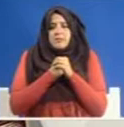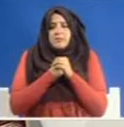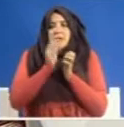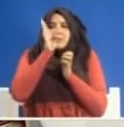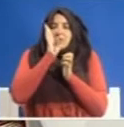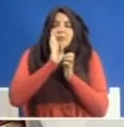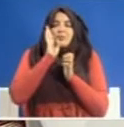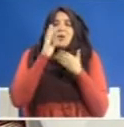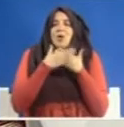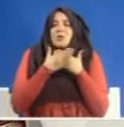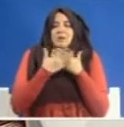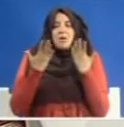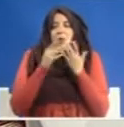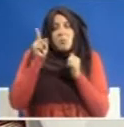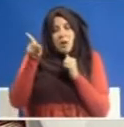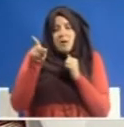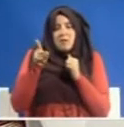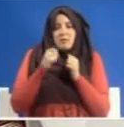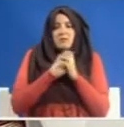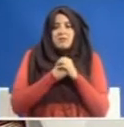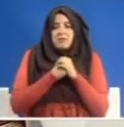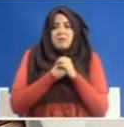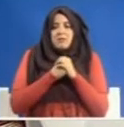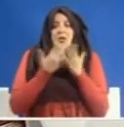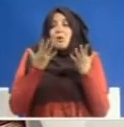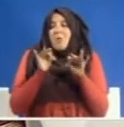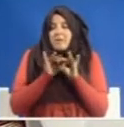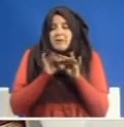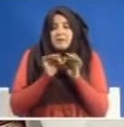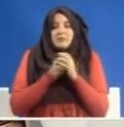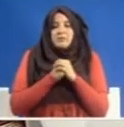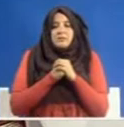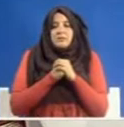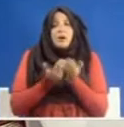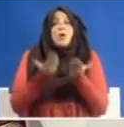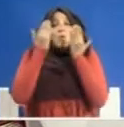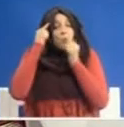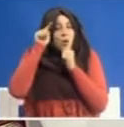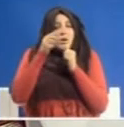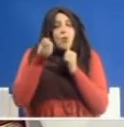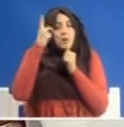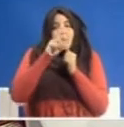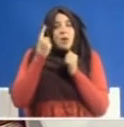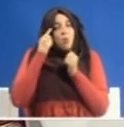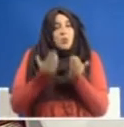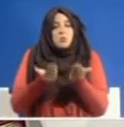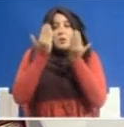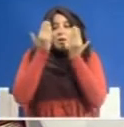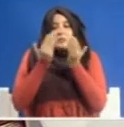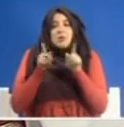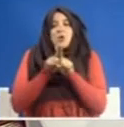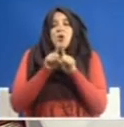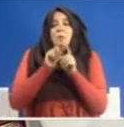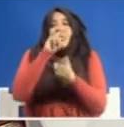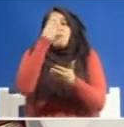أن تنصحوني وتدعو لي. إن شاء الله يا رب. إن شاء الله ربي يفرج. لا تنسوا الدعاء إخواني، لا تنسوني فإني كالغريقة